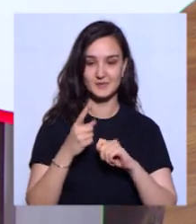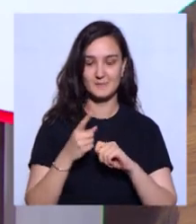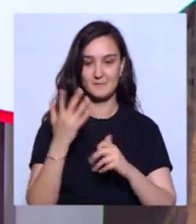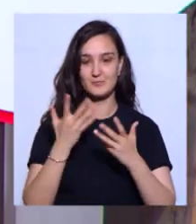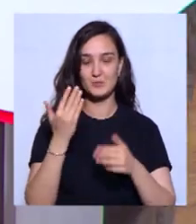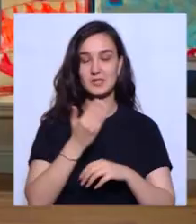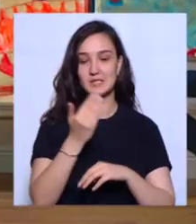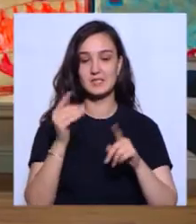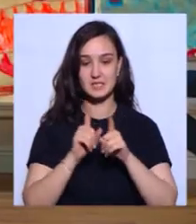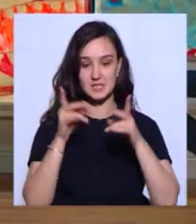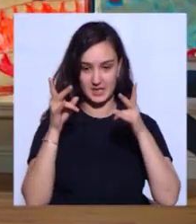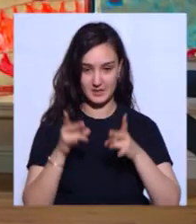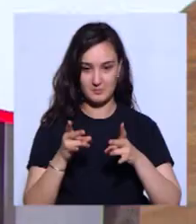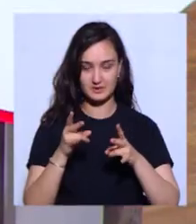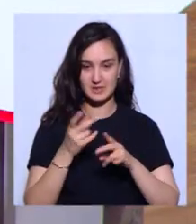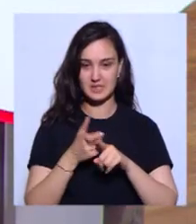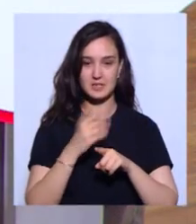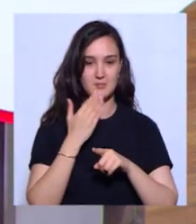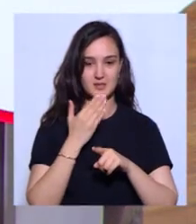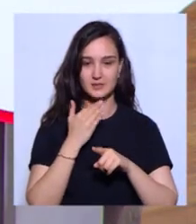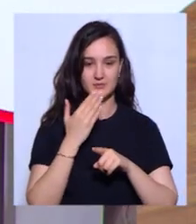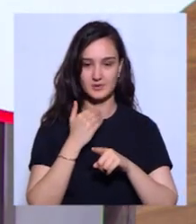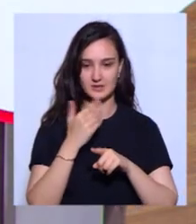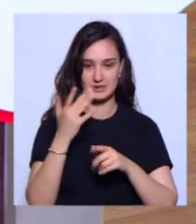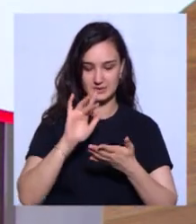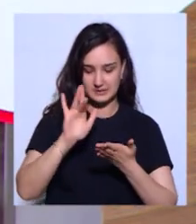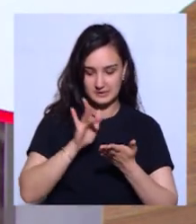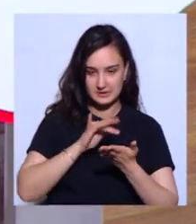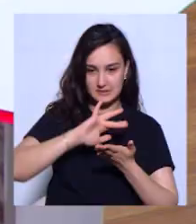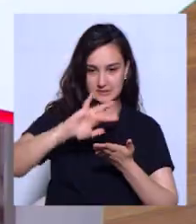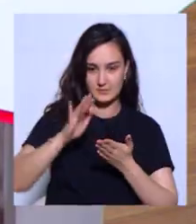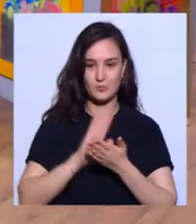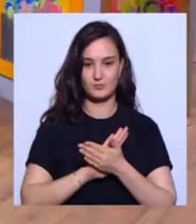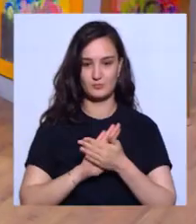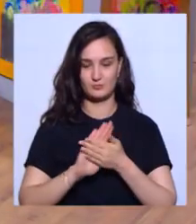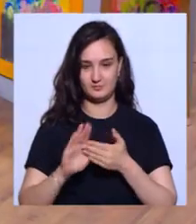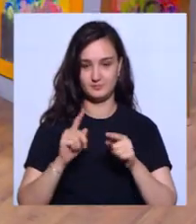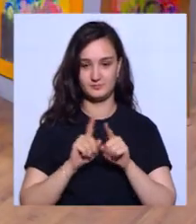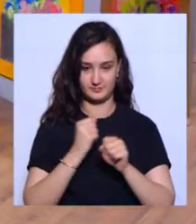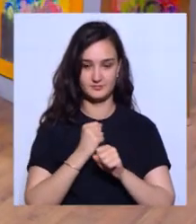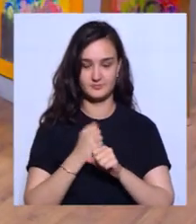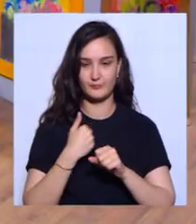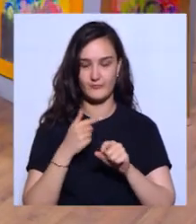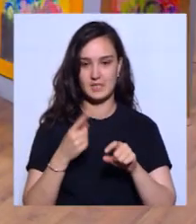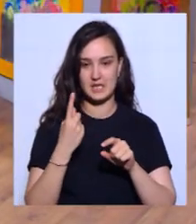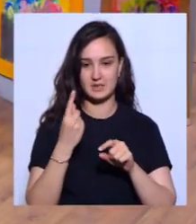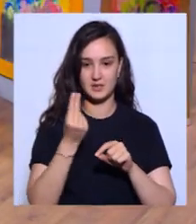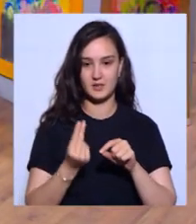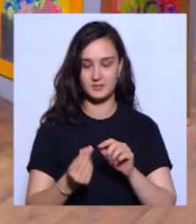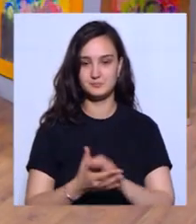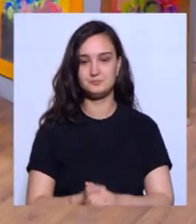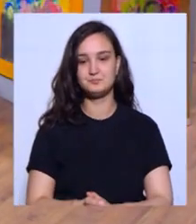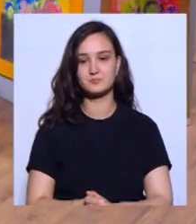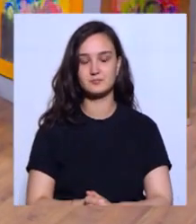დაგემართათ, ამარტივად აიღეთ ეს თითეთ და მოამშრალეთ. ესე გავაკეთეთ ჩვენ ეს ერთი ნახატი.